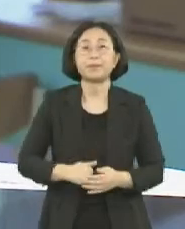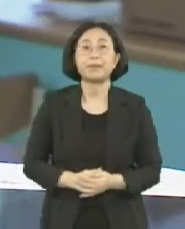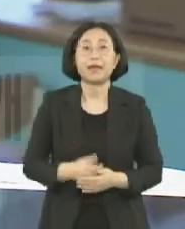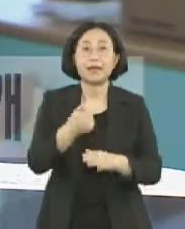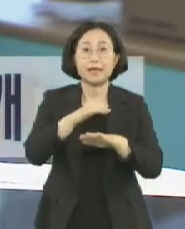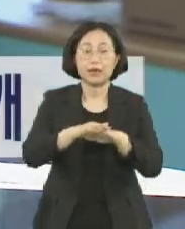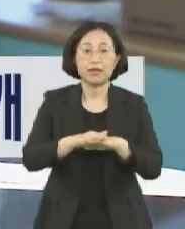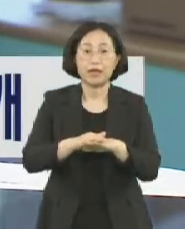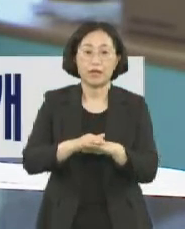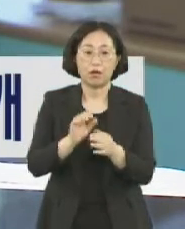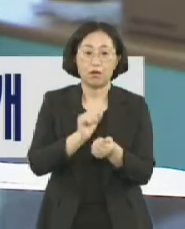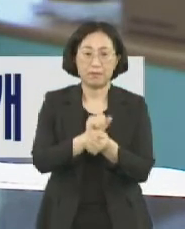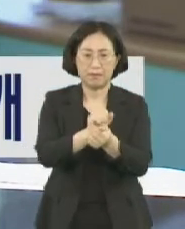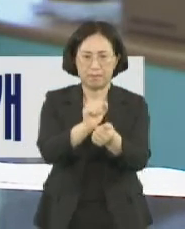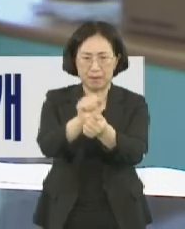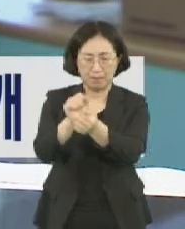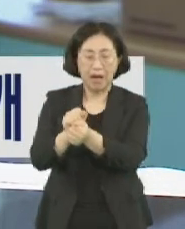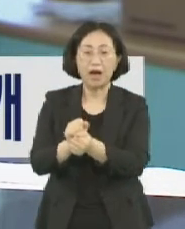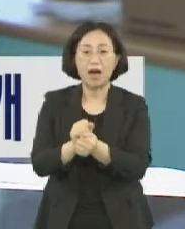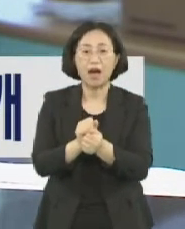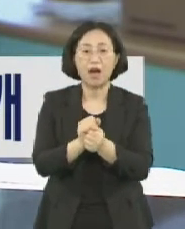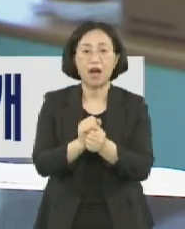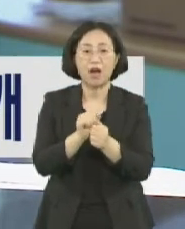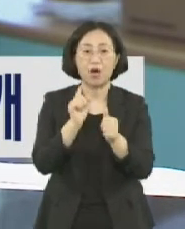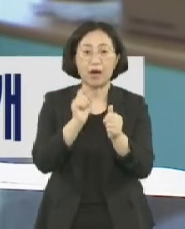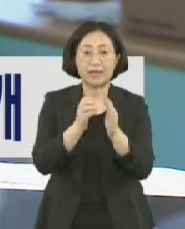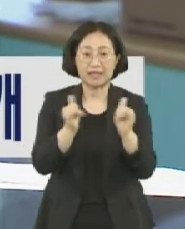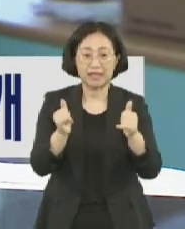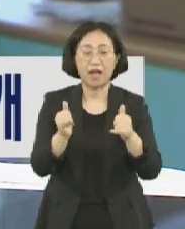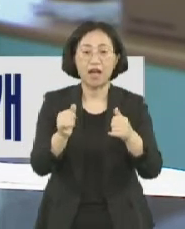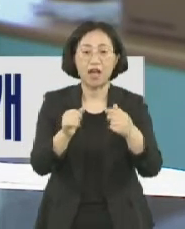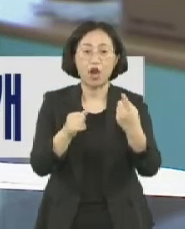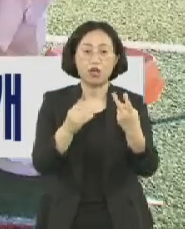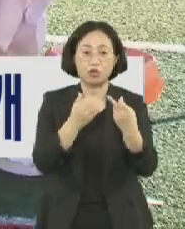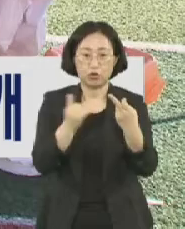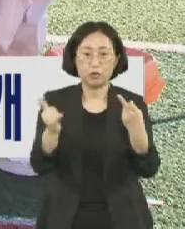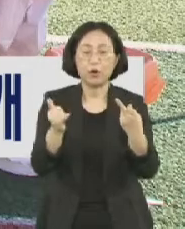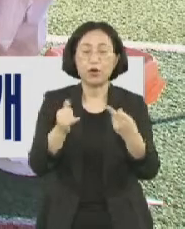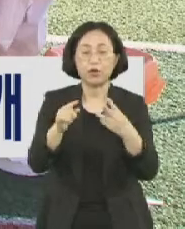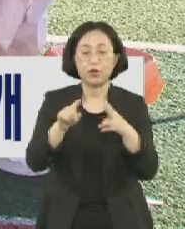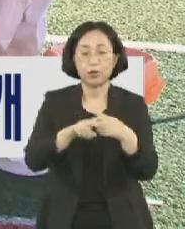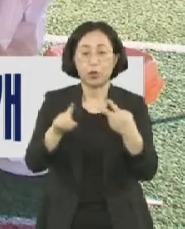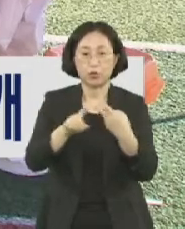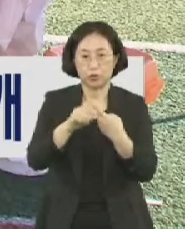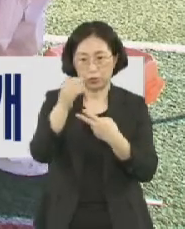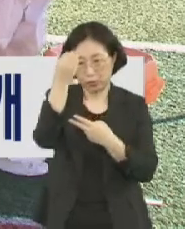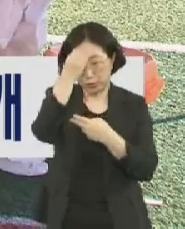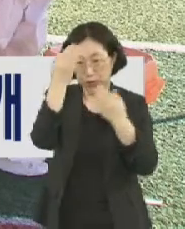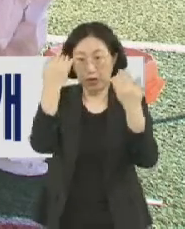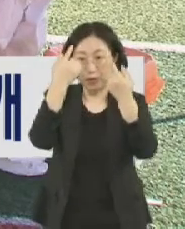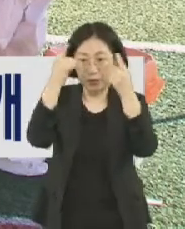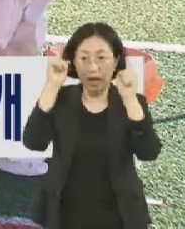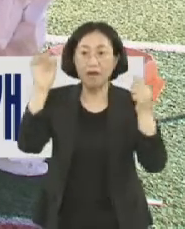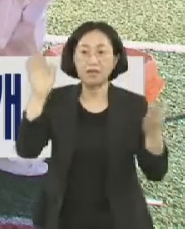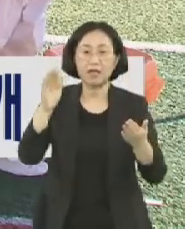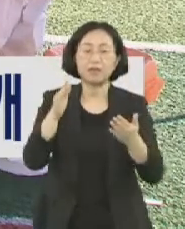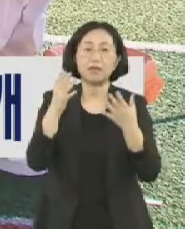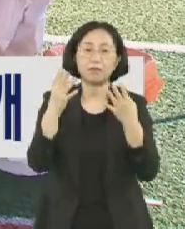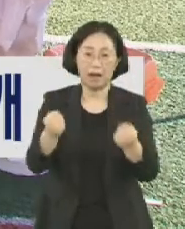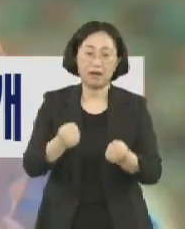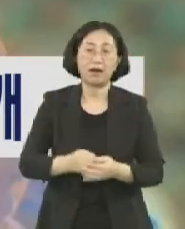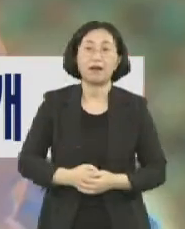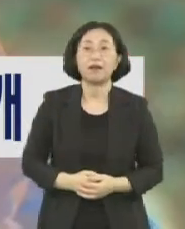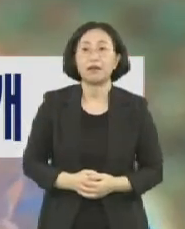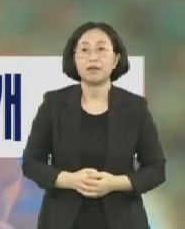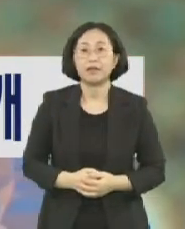대전에서 추가된 확인자 가운데 절반 가까운 12명이 초 중 고 대학생 으로 나타나 10대와 20대 감염이